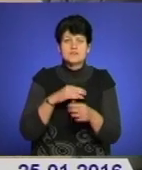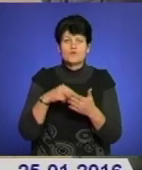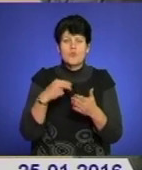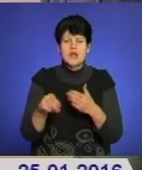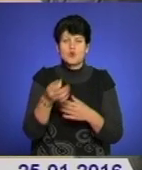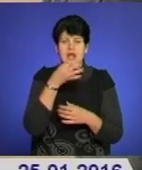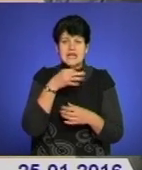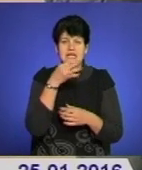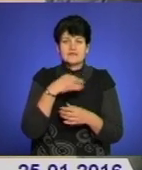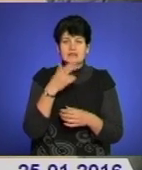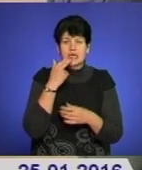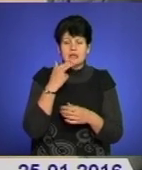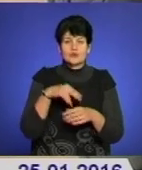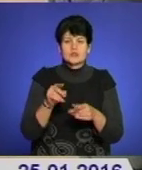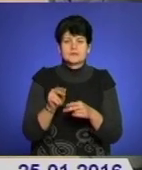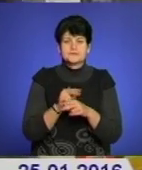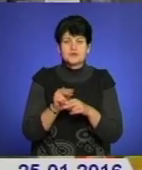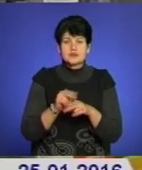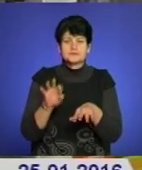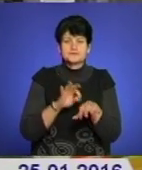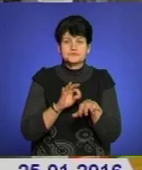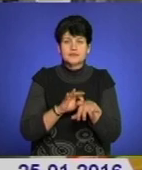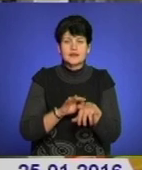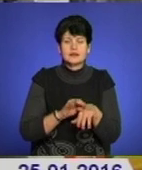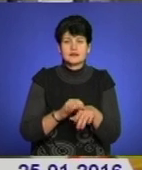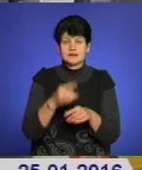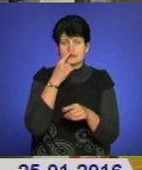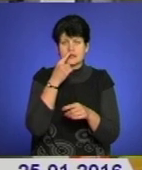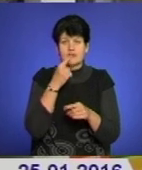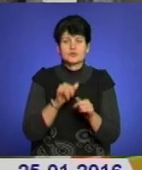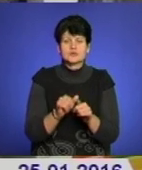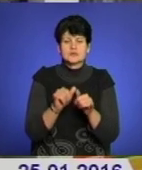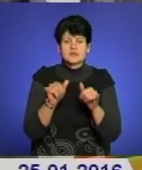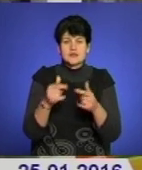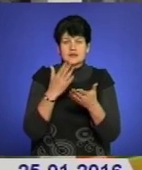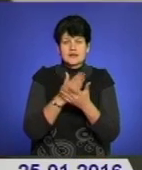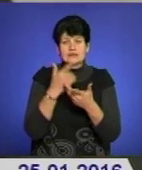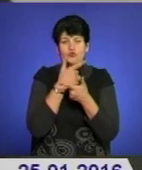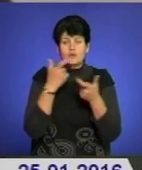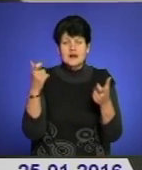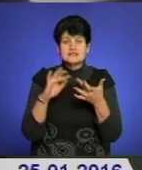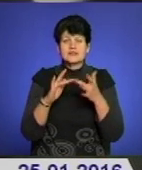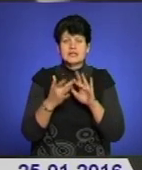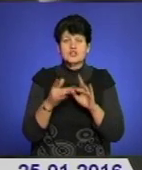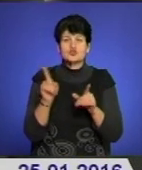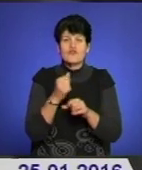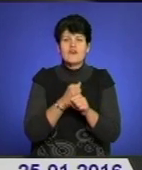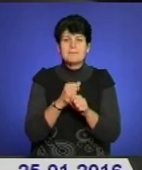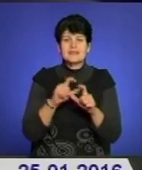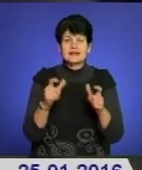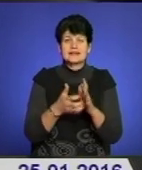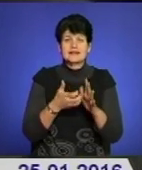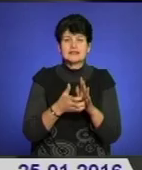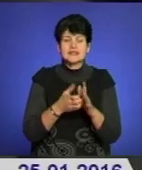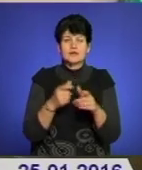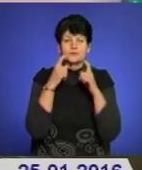ліки від грипу та для профілактики захворювання. Днями в мережі інтернет навіть поширили інформацію про те, що в аптеках начебто дефіцит